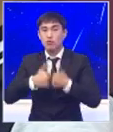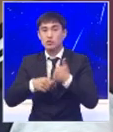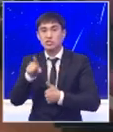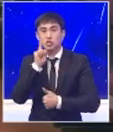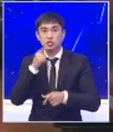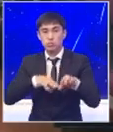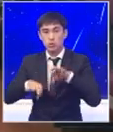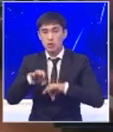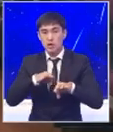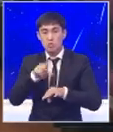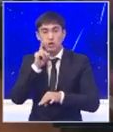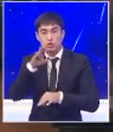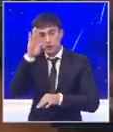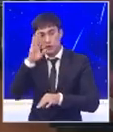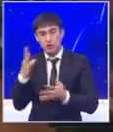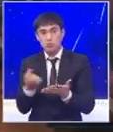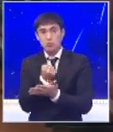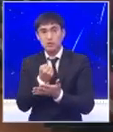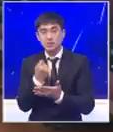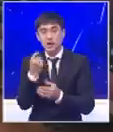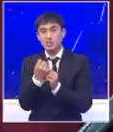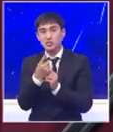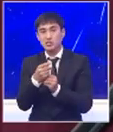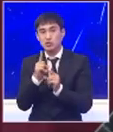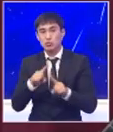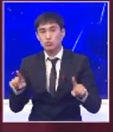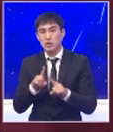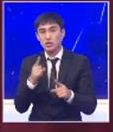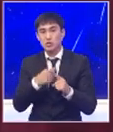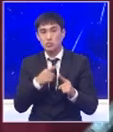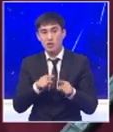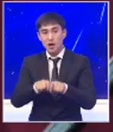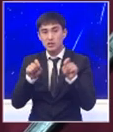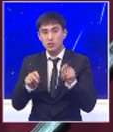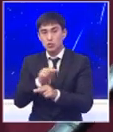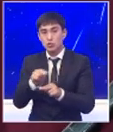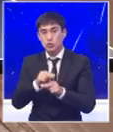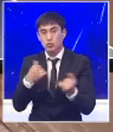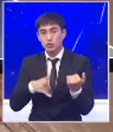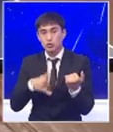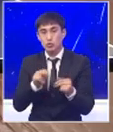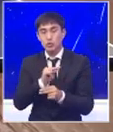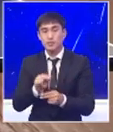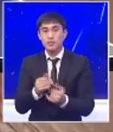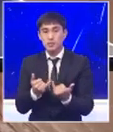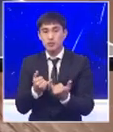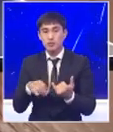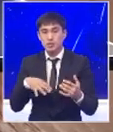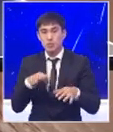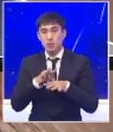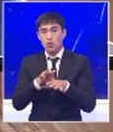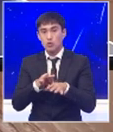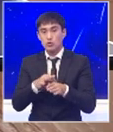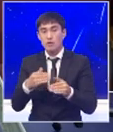Жас Проджект молодой человек смог приобрести 11 музыкальных инструментов и открыть курсы обучения игры на домбре сегодня Занятия